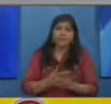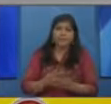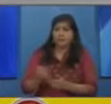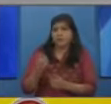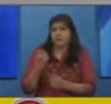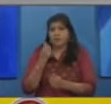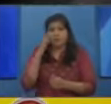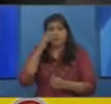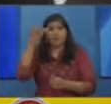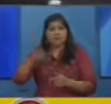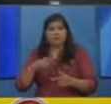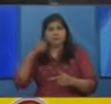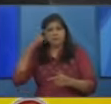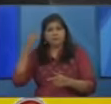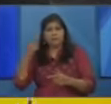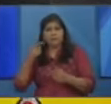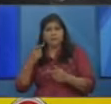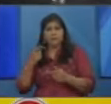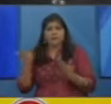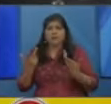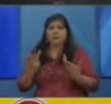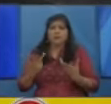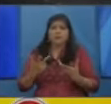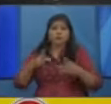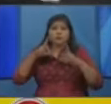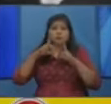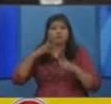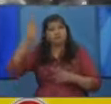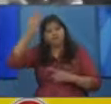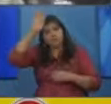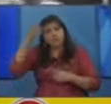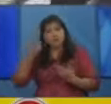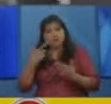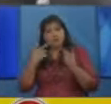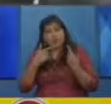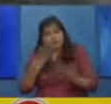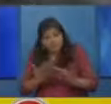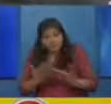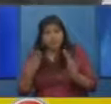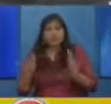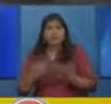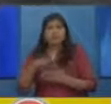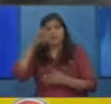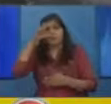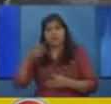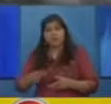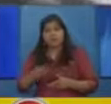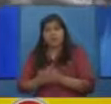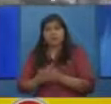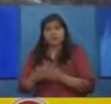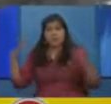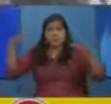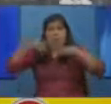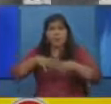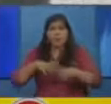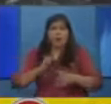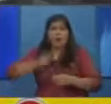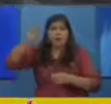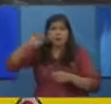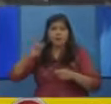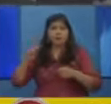कल्पना कीजिए जो राज्य रजवाड़ों से बात कर रहे थे, पूज्य बापू के जन आंदोलन का प्रबंधन कर रहे